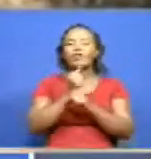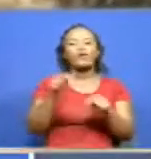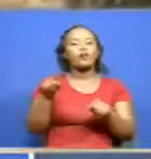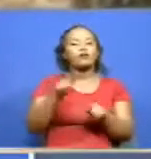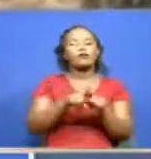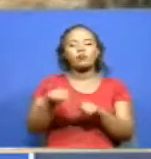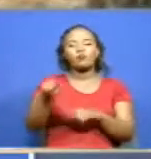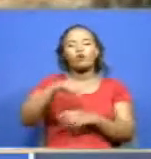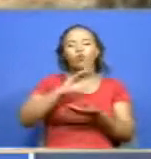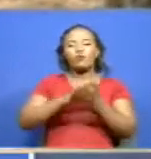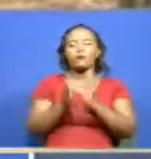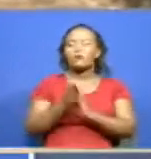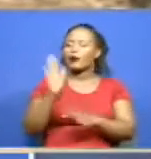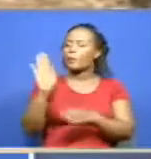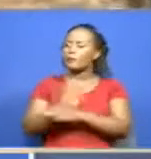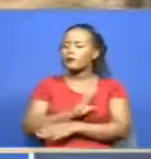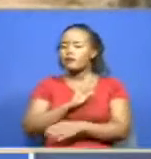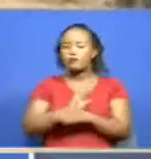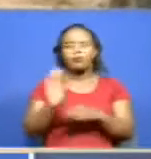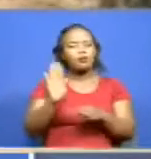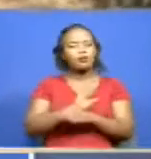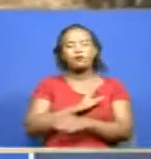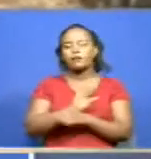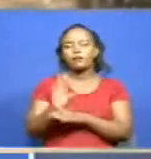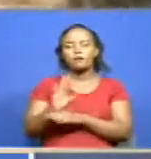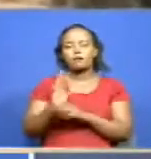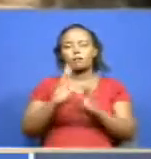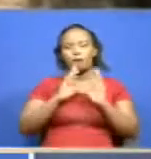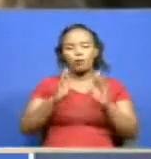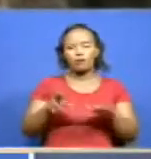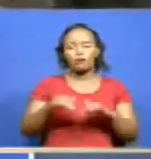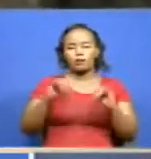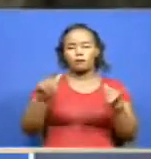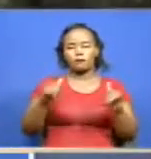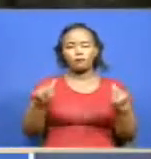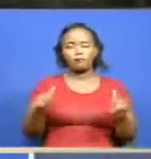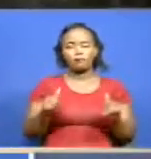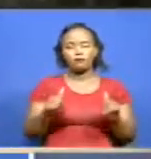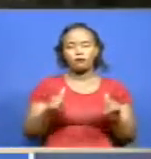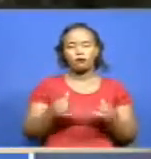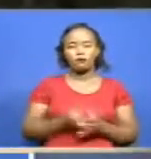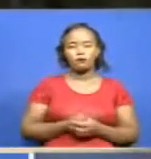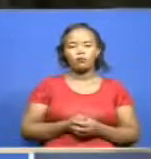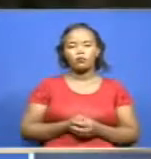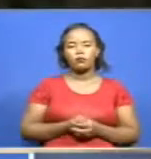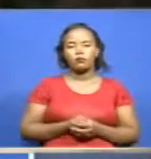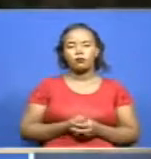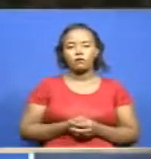sisi. Juni Karisa Mbele nikiripotia Darubini kutoka kaunti ya Mombasa.